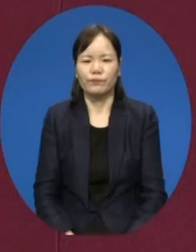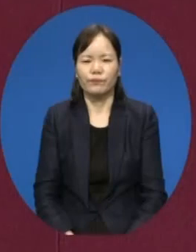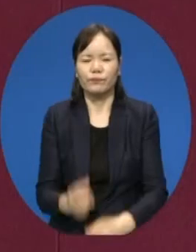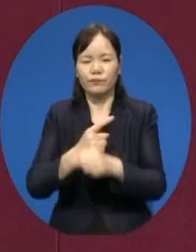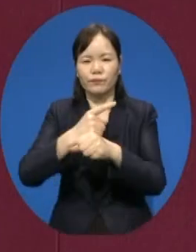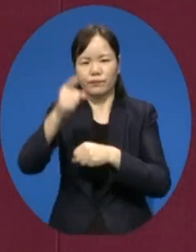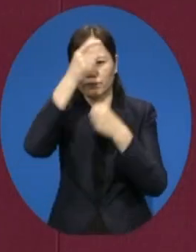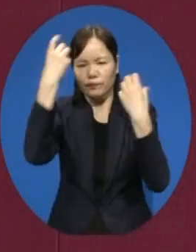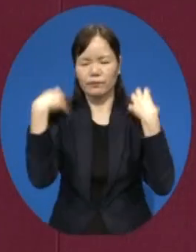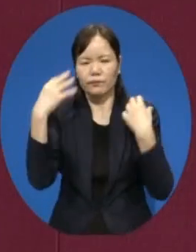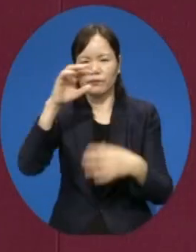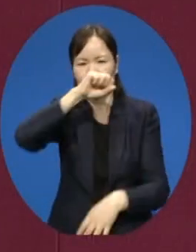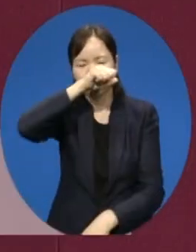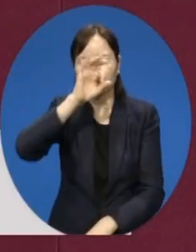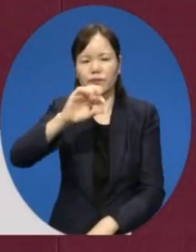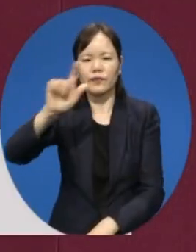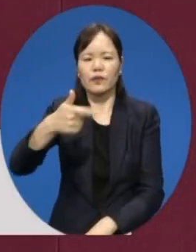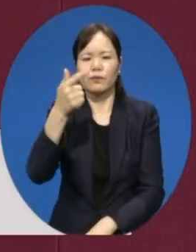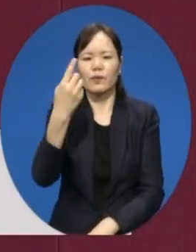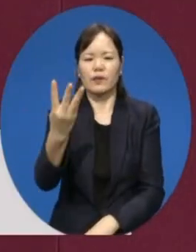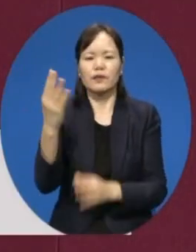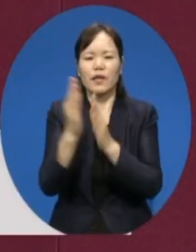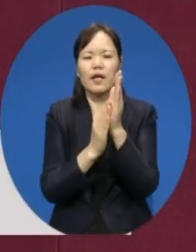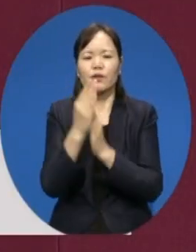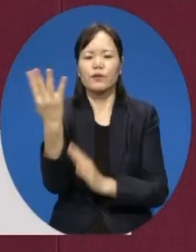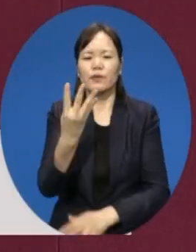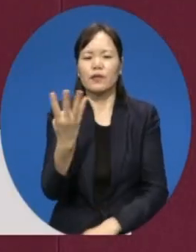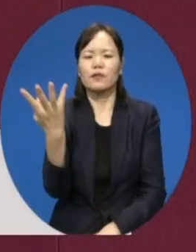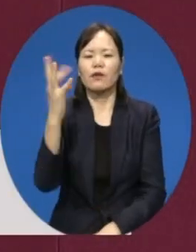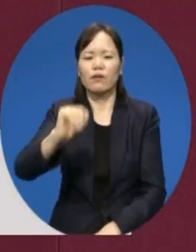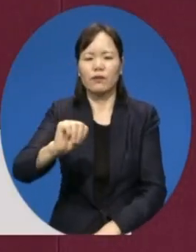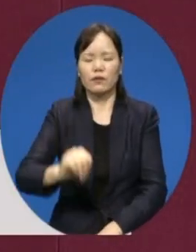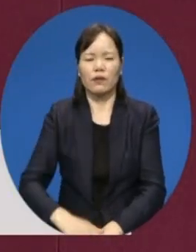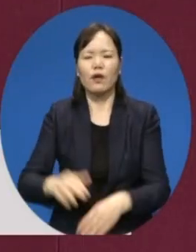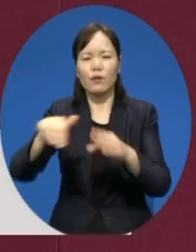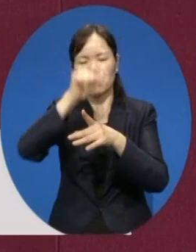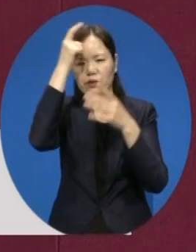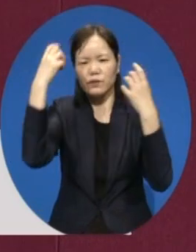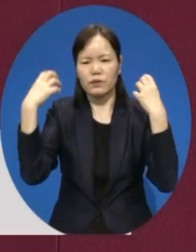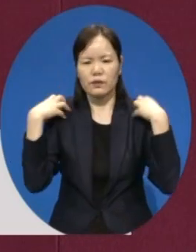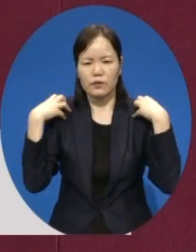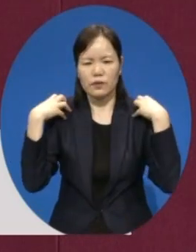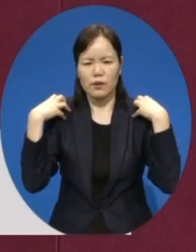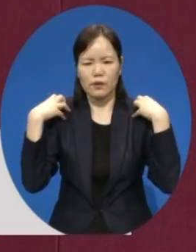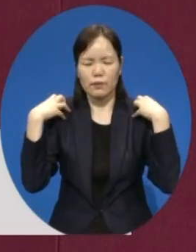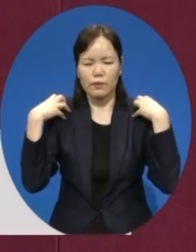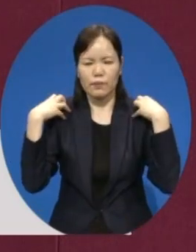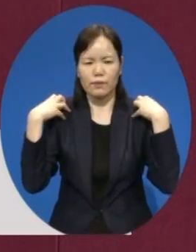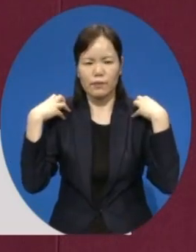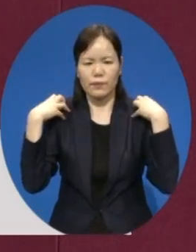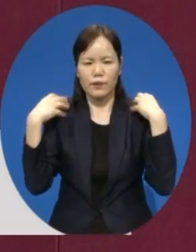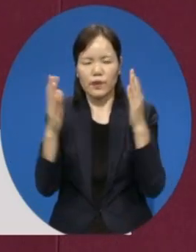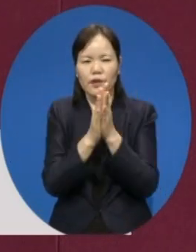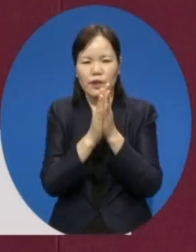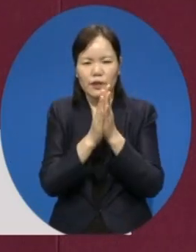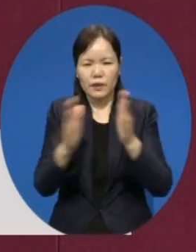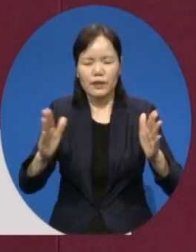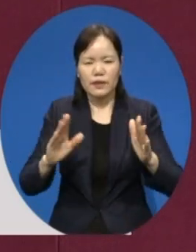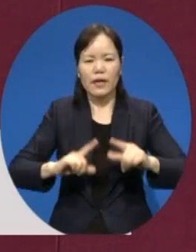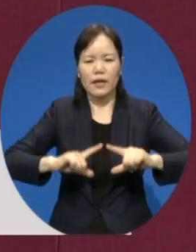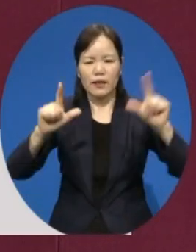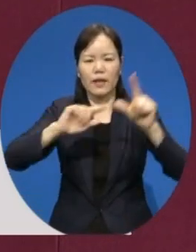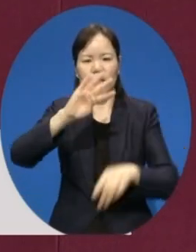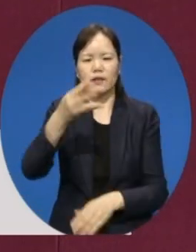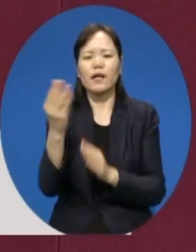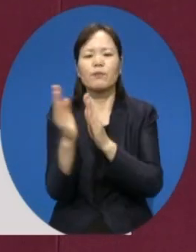내년 정부 예산 604조 4천억 원입니다. 문재인 정권 출범 첫 해 400조